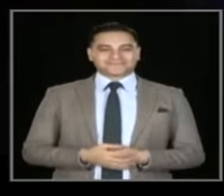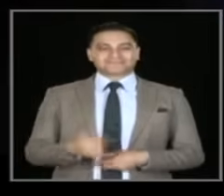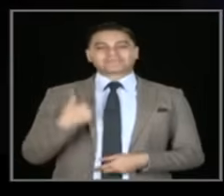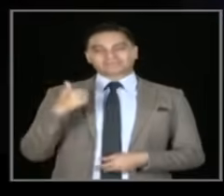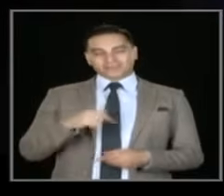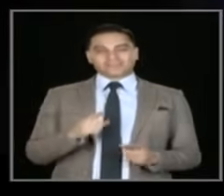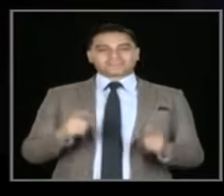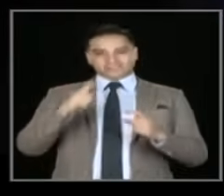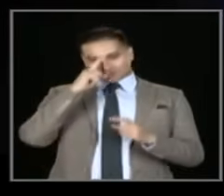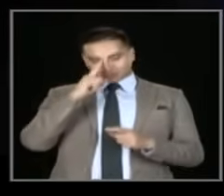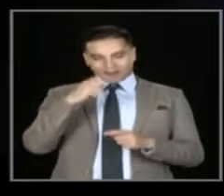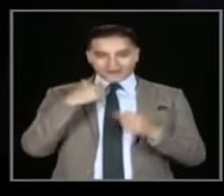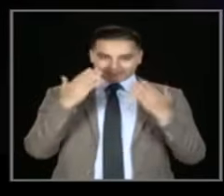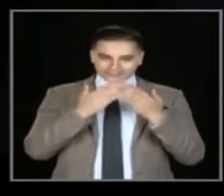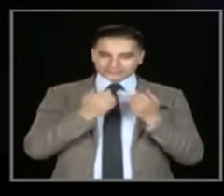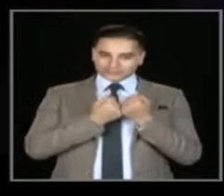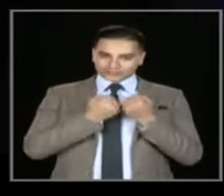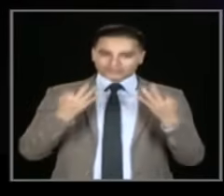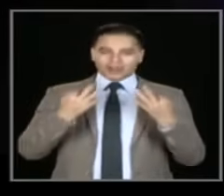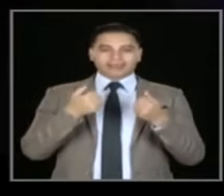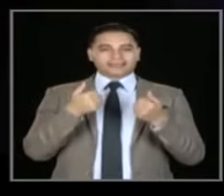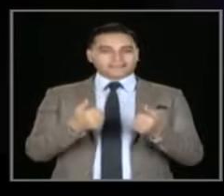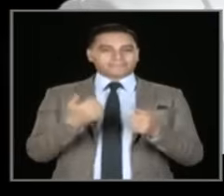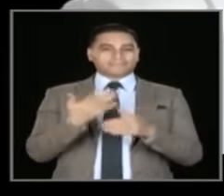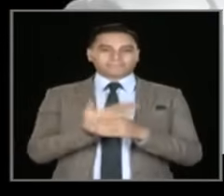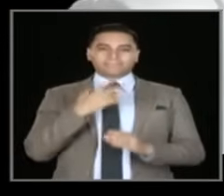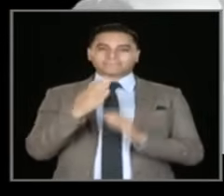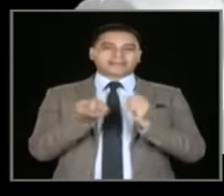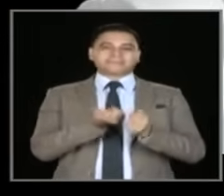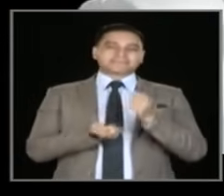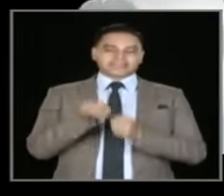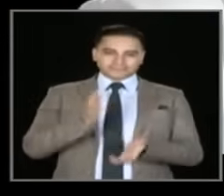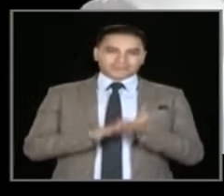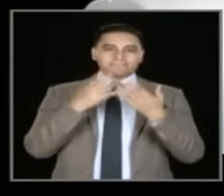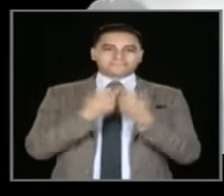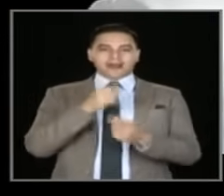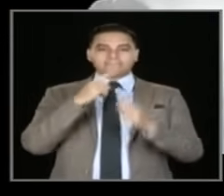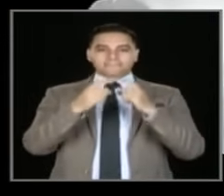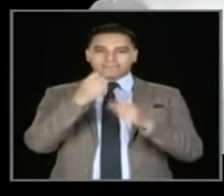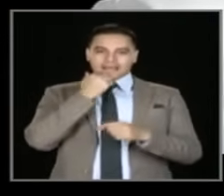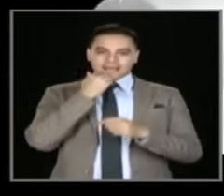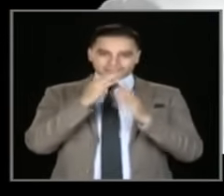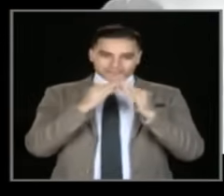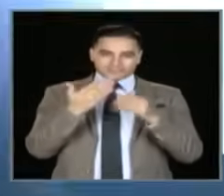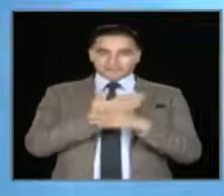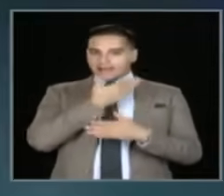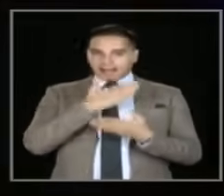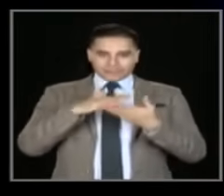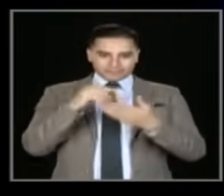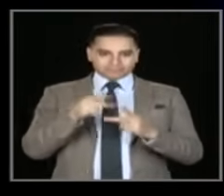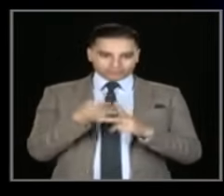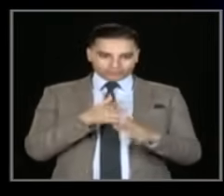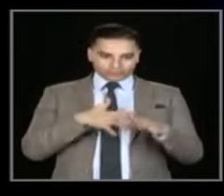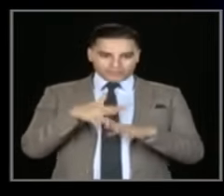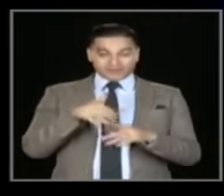النهارده ان شاء الله مستعدين ومركزين ان احنا نقدر نجمع اكبر عدد من النقاط عشان نساعد البنك الاهلي المصري في الخدمات المجتمعيه اللي هو بيقدم.